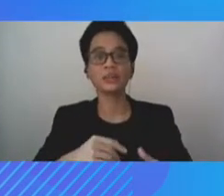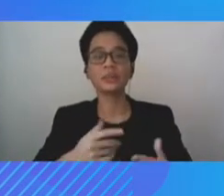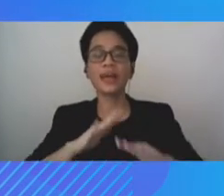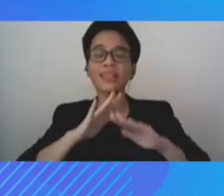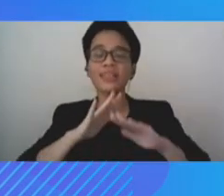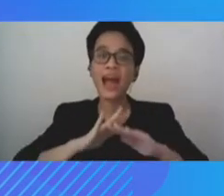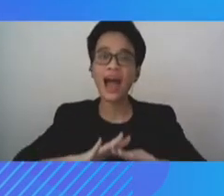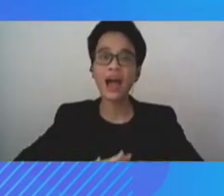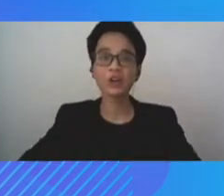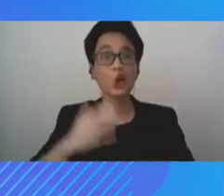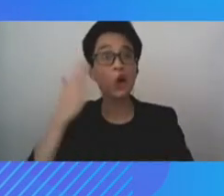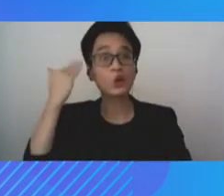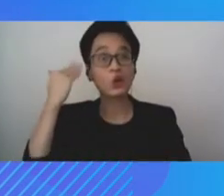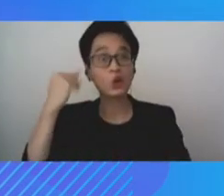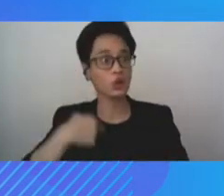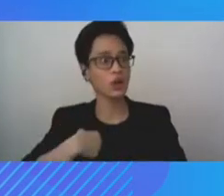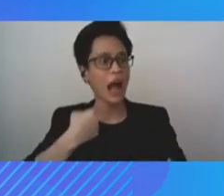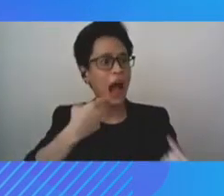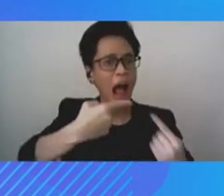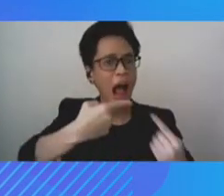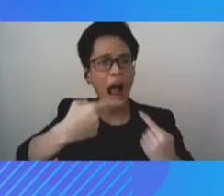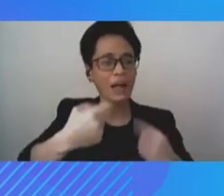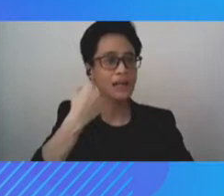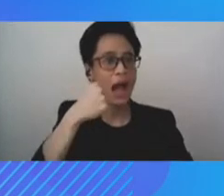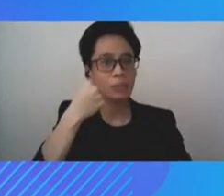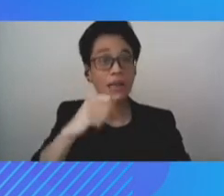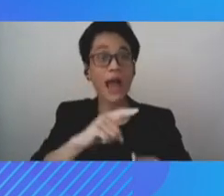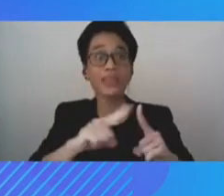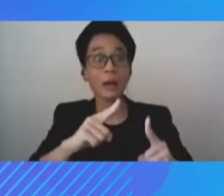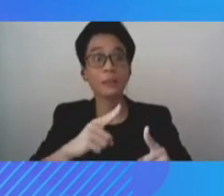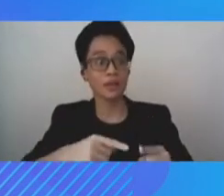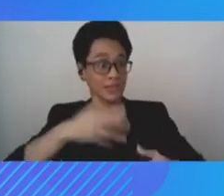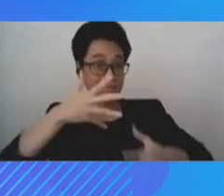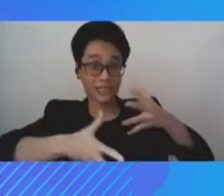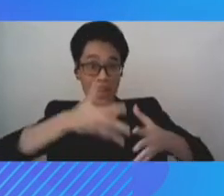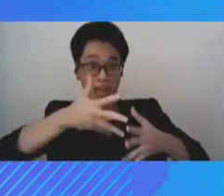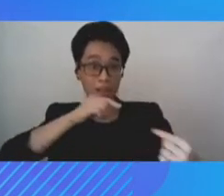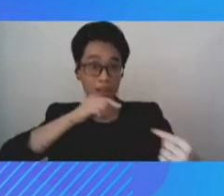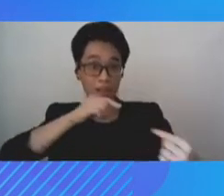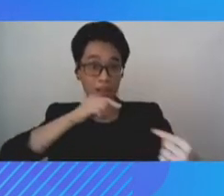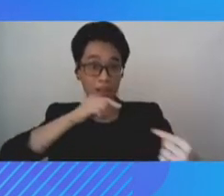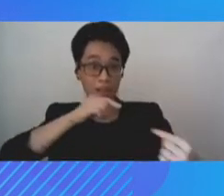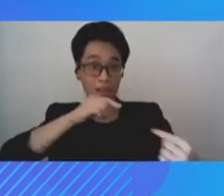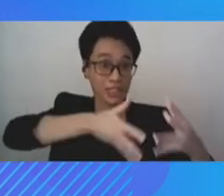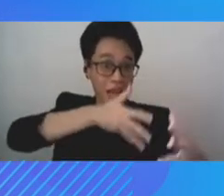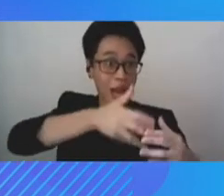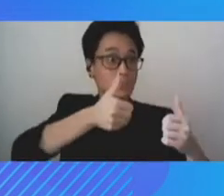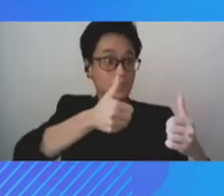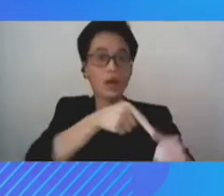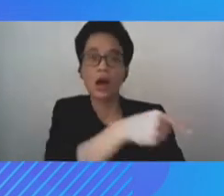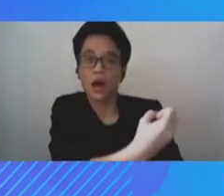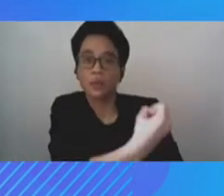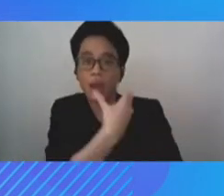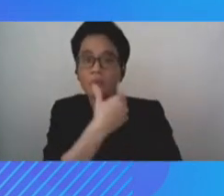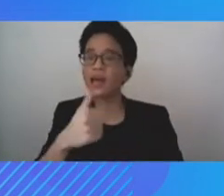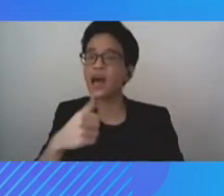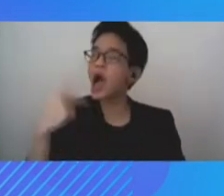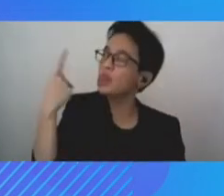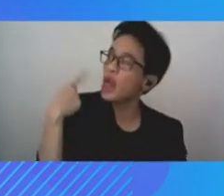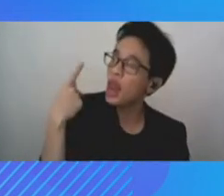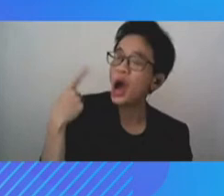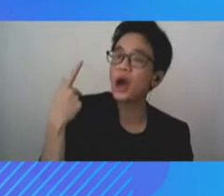Dari yang sebelumnya nggak bisa komunikasi, dia bisa say sorry, thank you, and please, apa help gitu loh. Help gitu, please, thank you gitu.